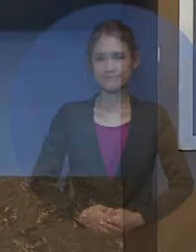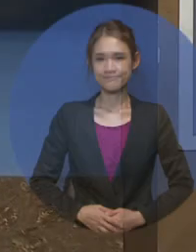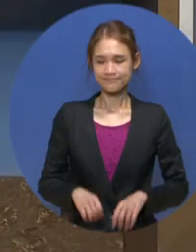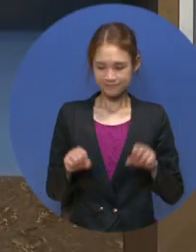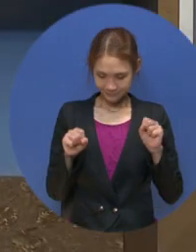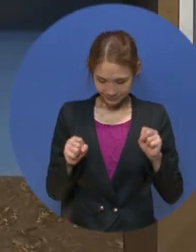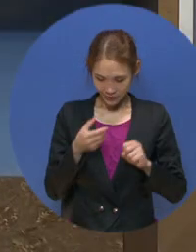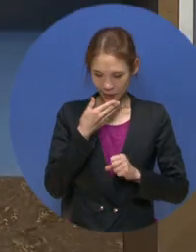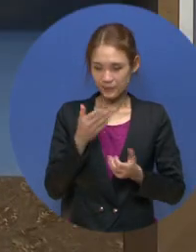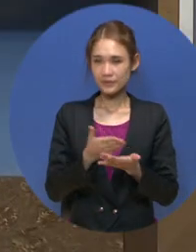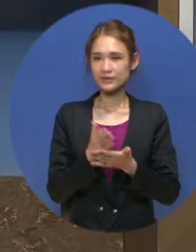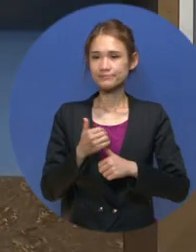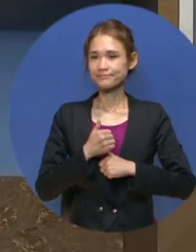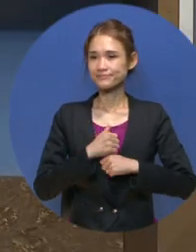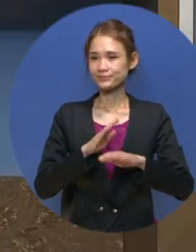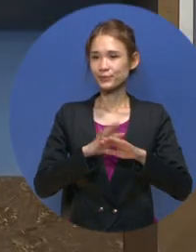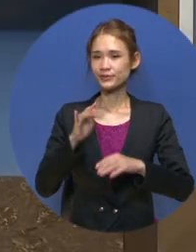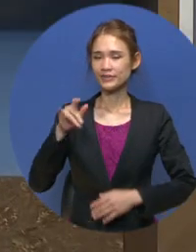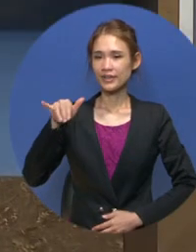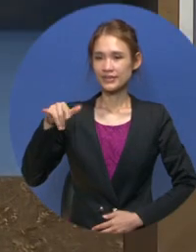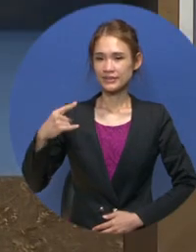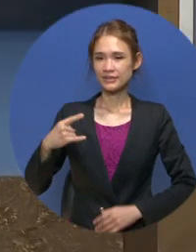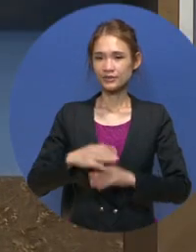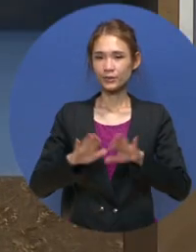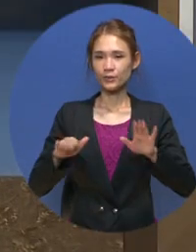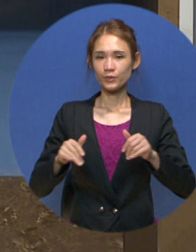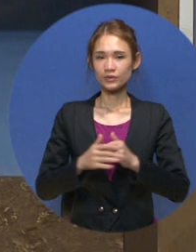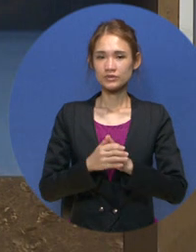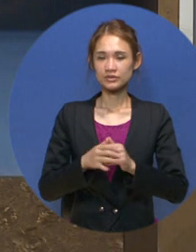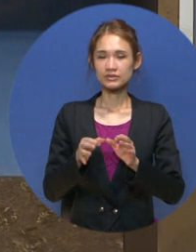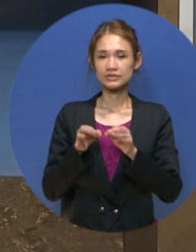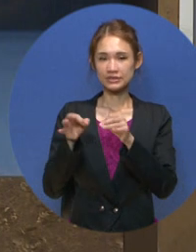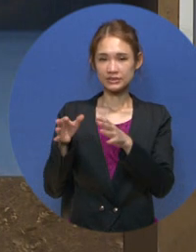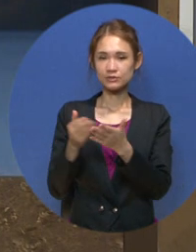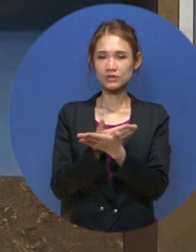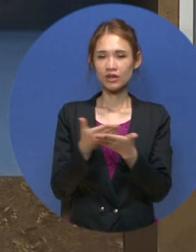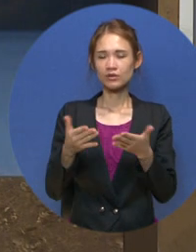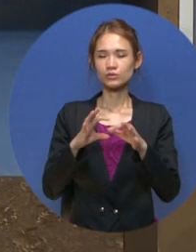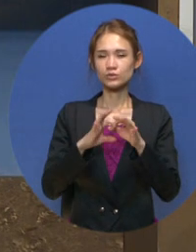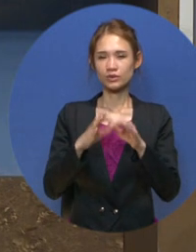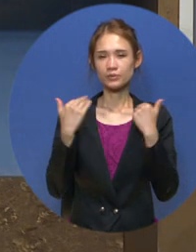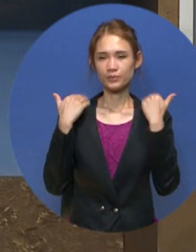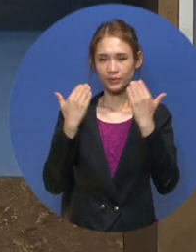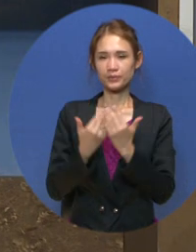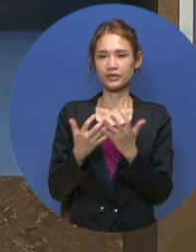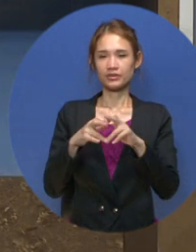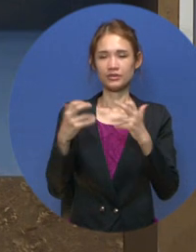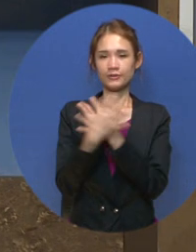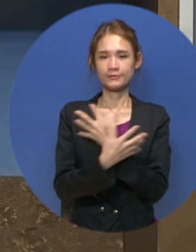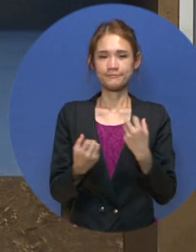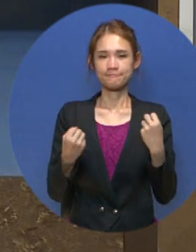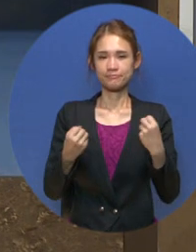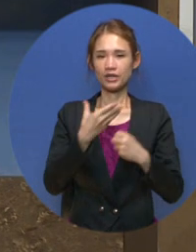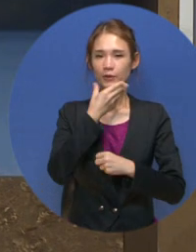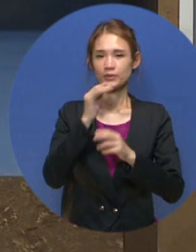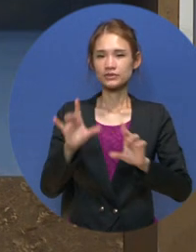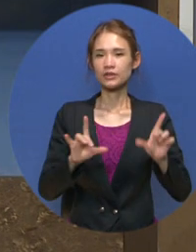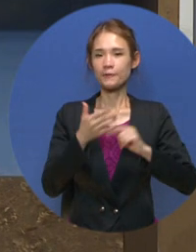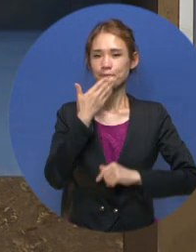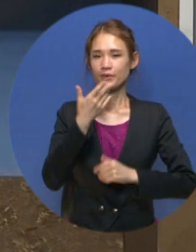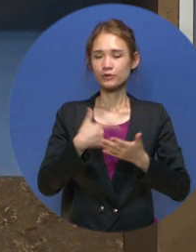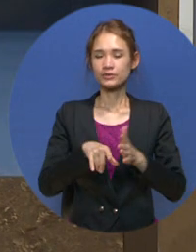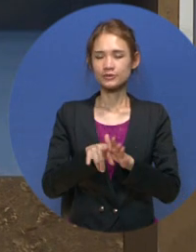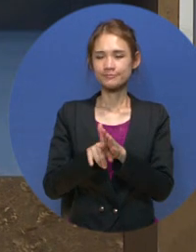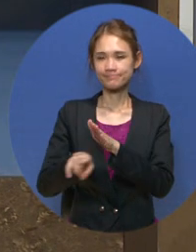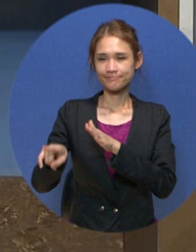안녕하세요. 행복나눔지킴이의 손자희입니다. 오늘은 기증과 나눔으로 발달장애인이 건강하고 행복한 삶을 살 수